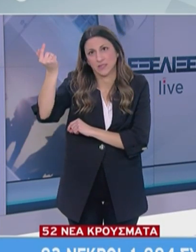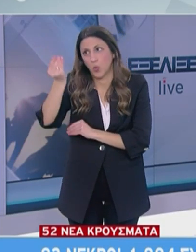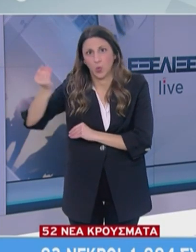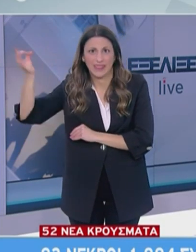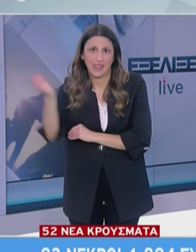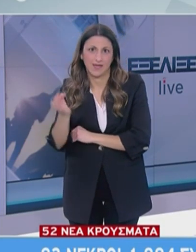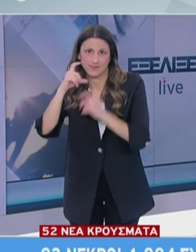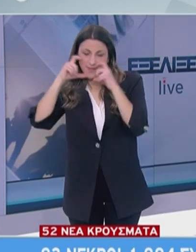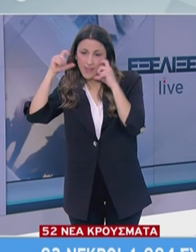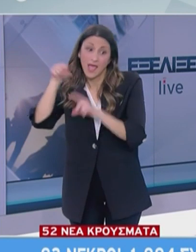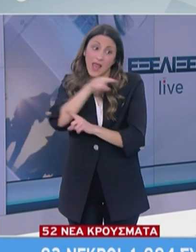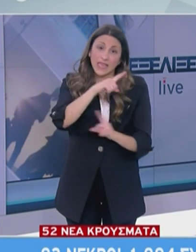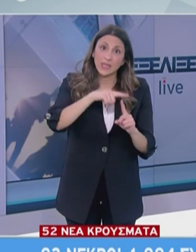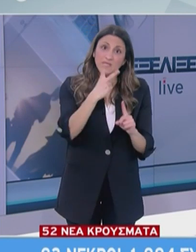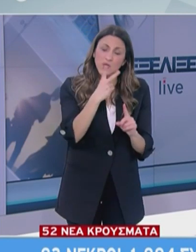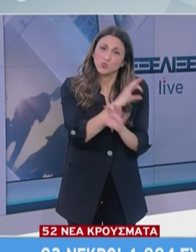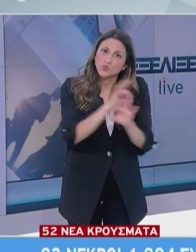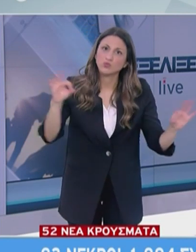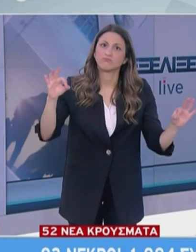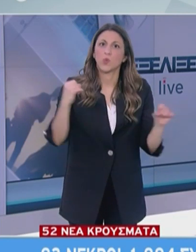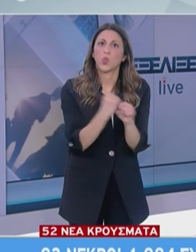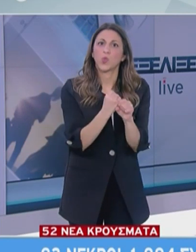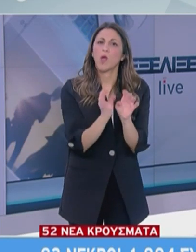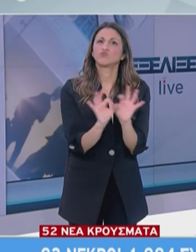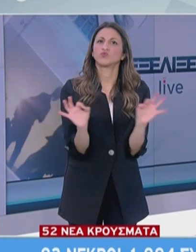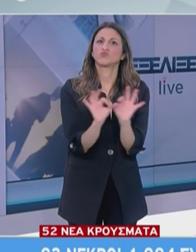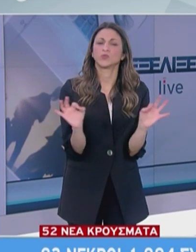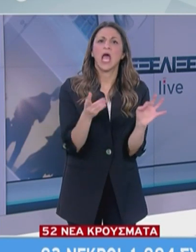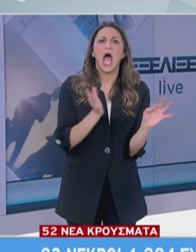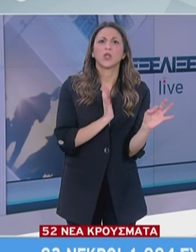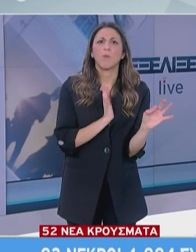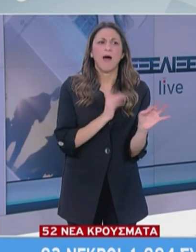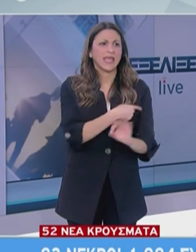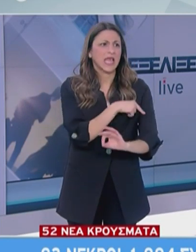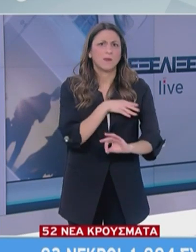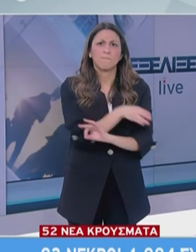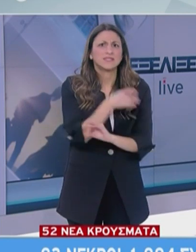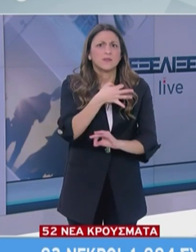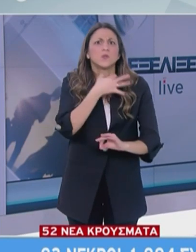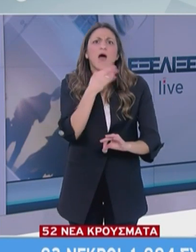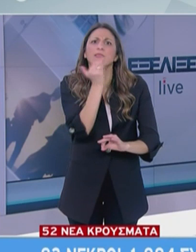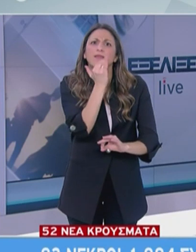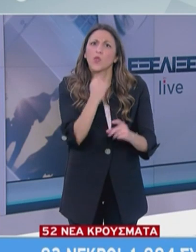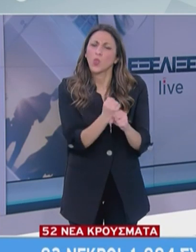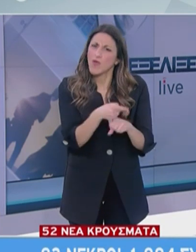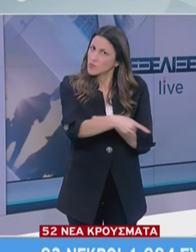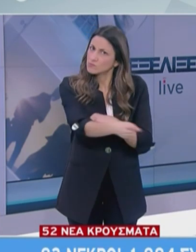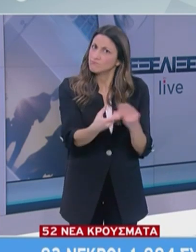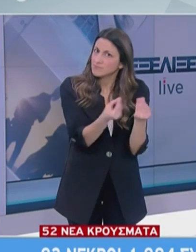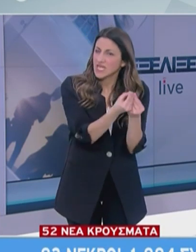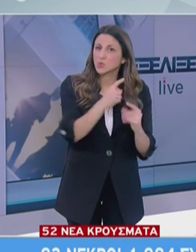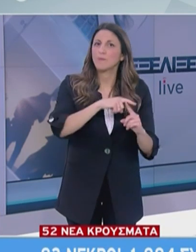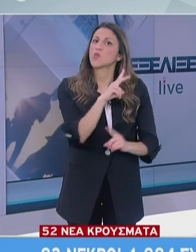οι FFP2 είναι απόλυτα προστατευτικές για τους ανθρώπους που δουλεύουν συντατικές και προχθές, μάλιστα με την κυρία Κοτανίδου, παρεπτώτως, την έχουμε πει 3 φορές